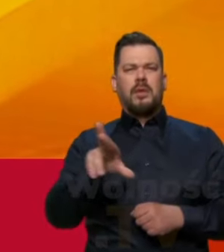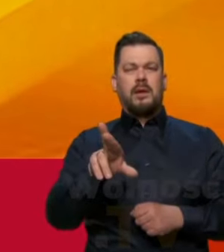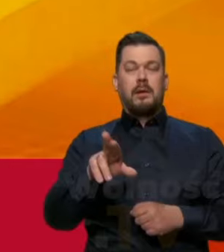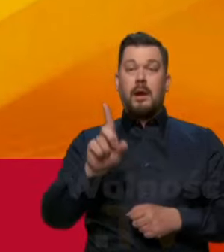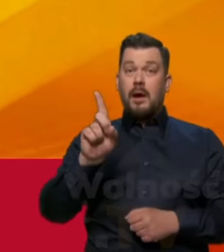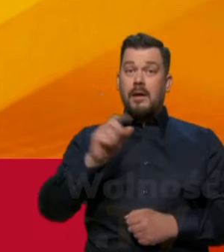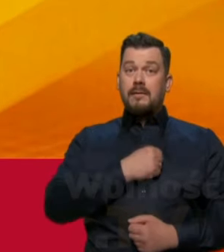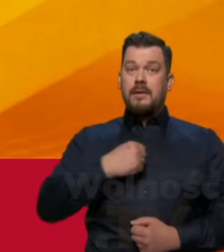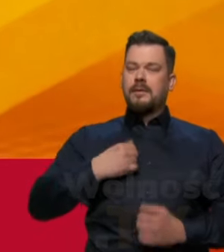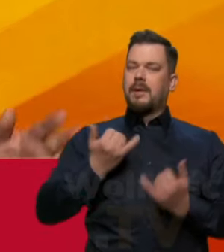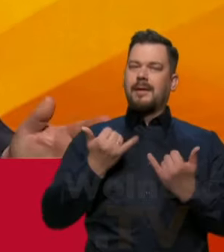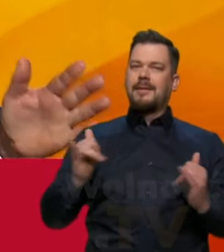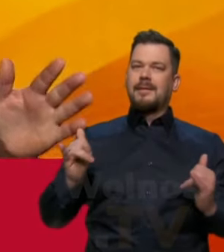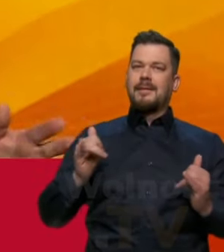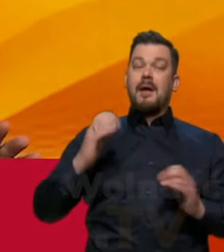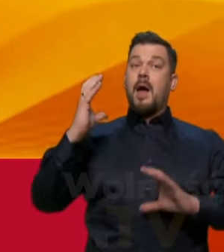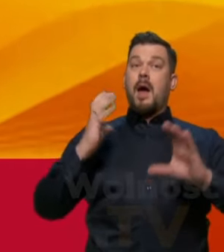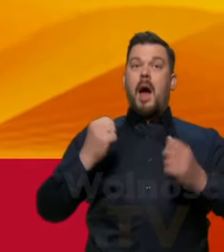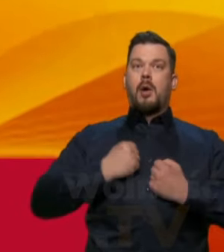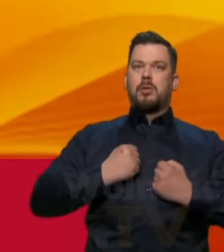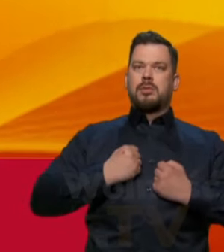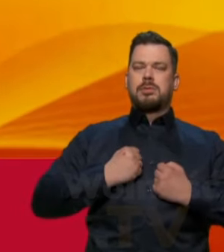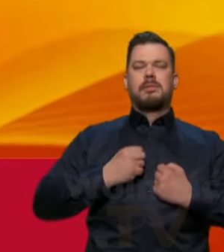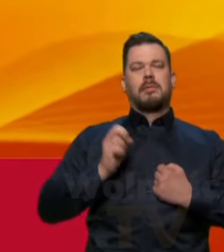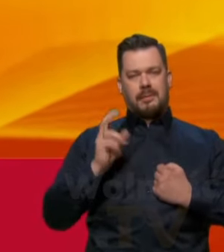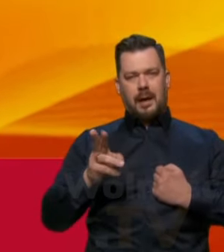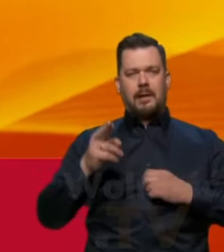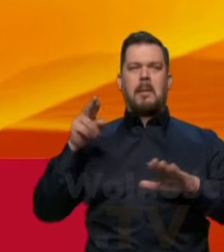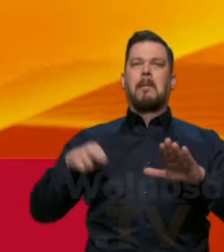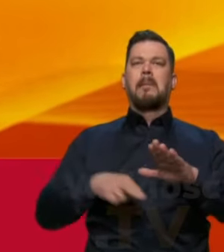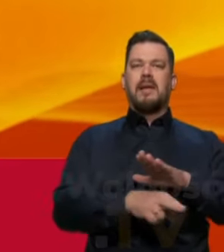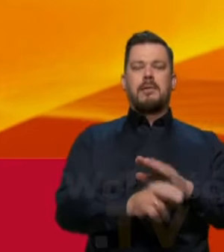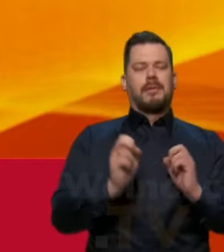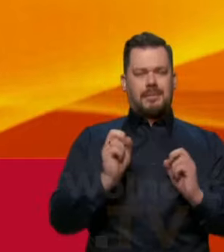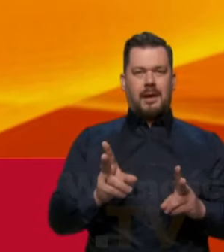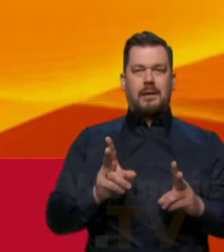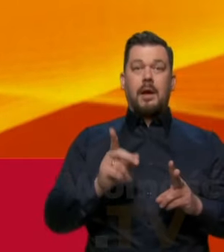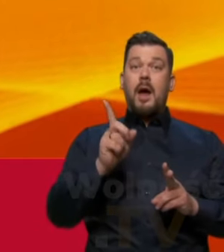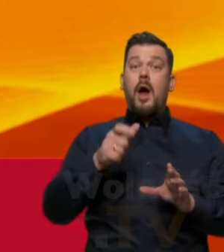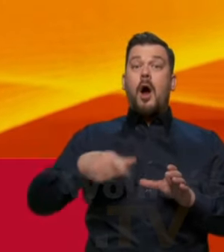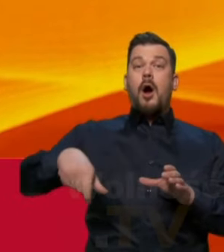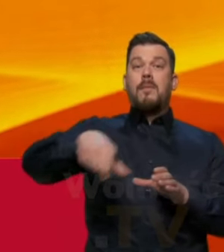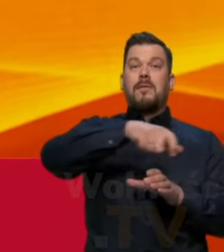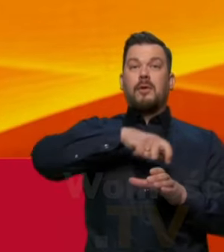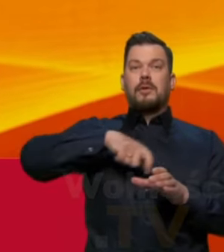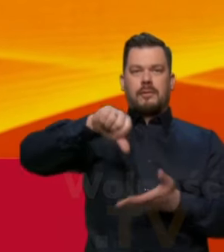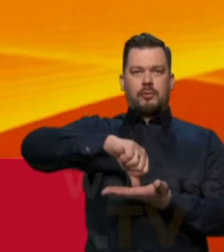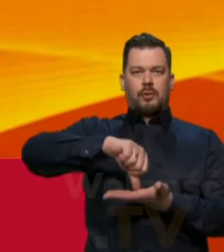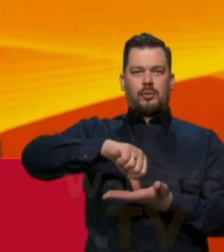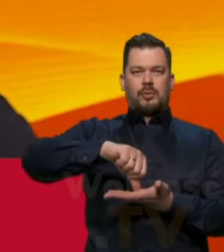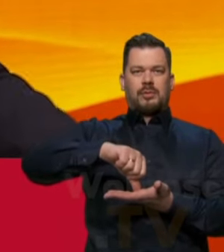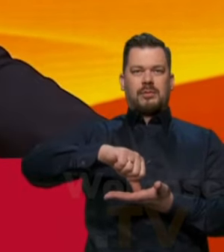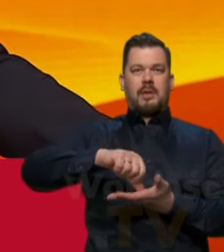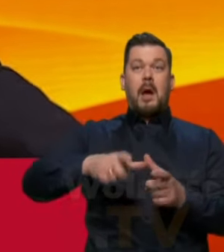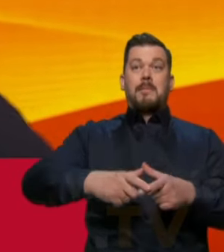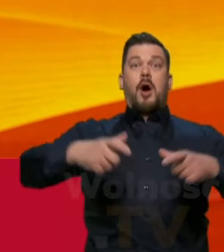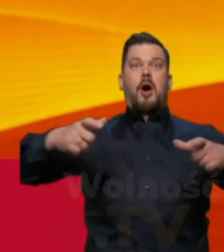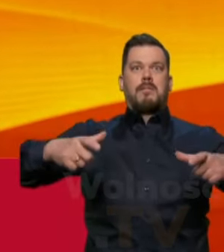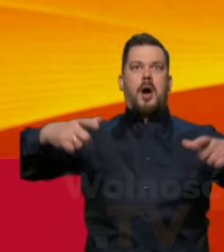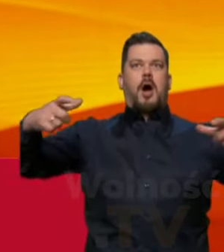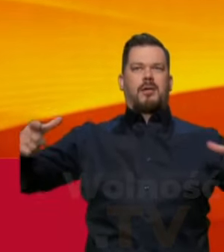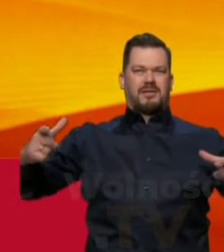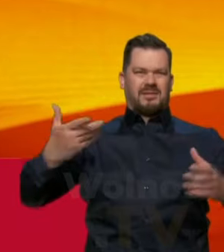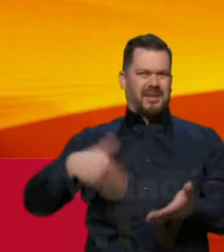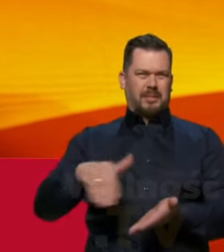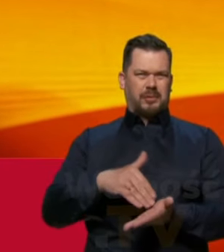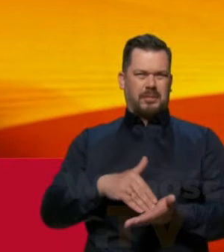i śniegi. Autobusy, jasne. Metro, ale tylko obwodnice wewnątrz. Nie będę rozbudował metra daleka. Na